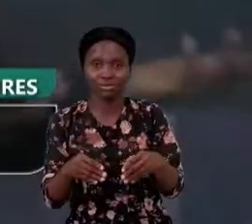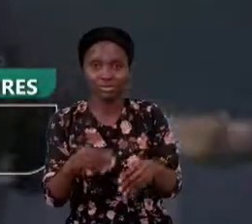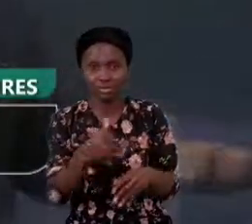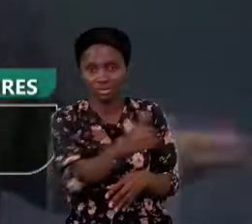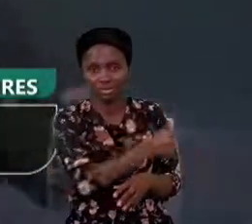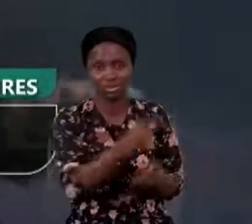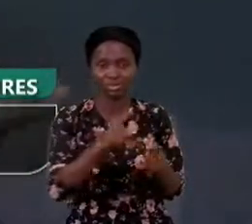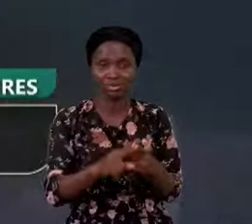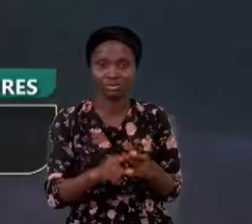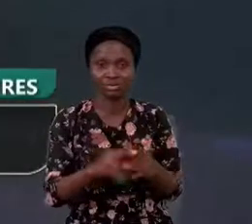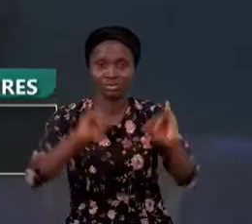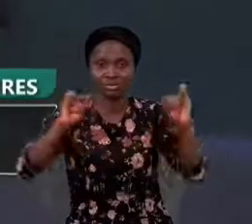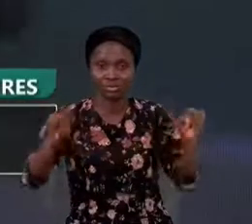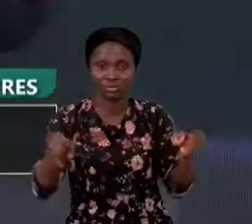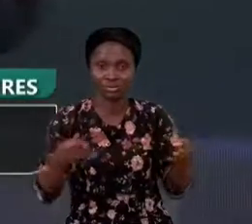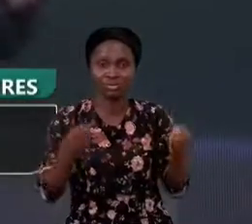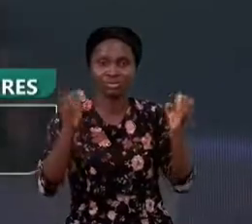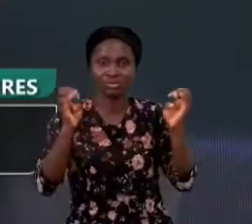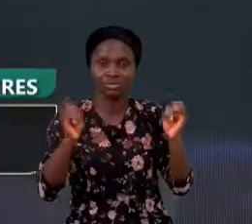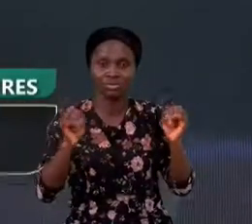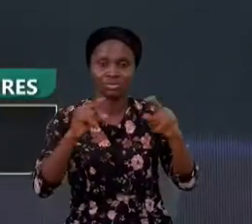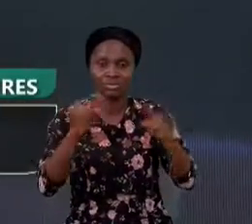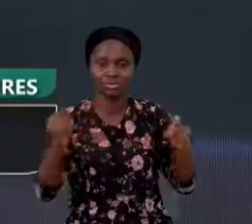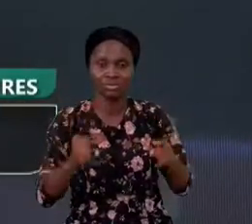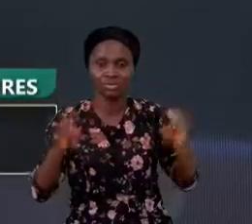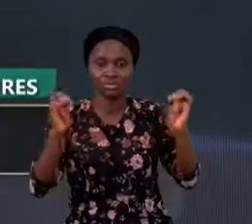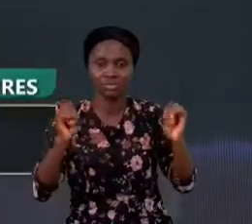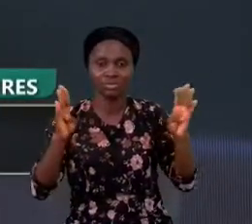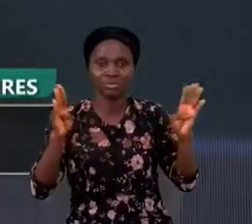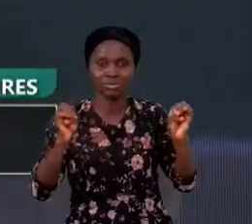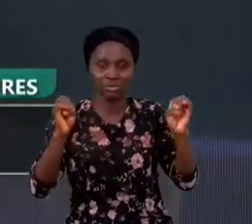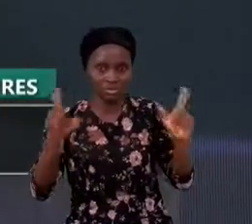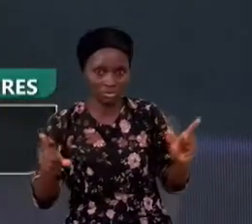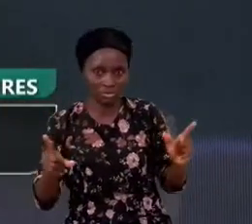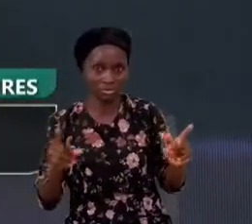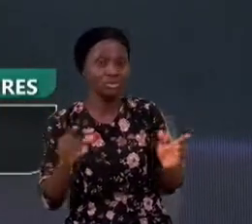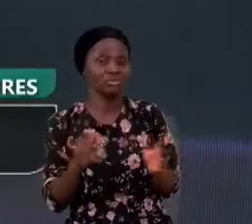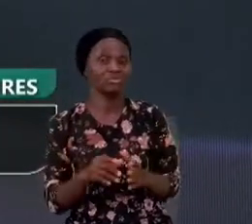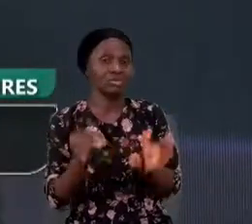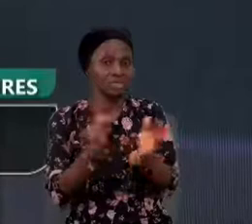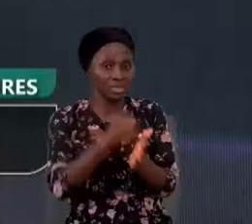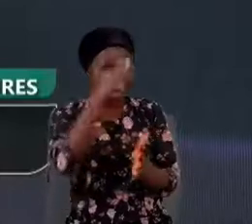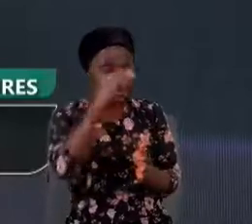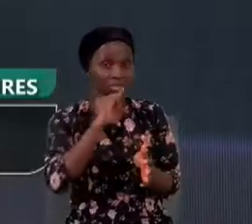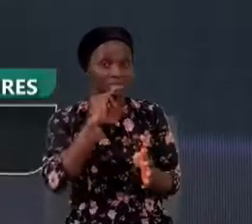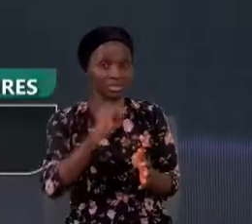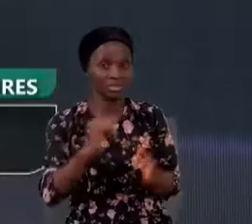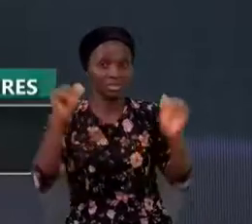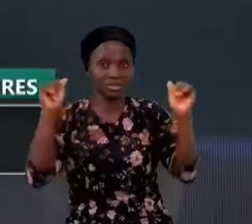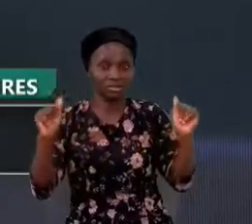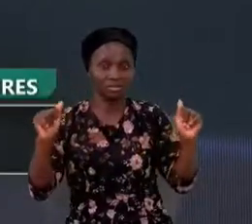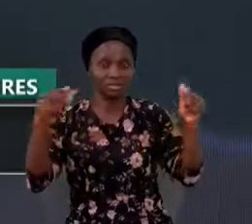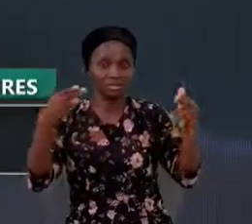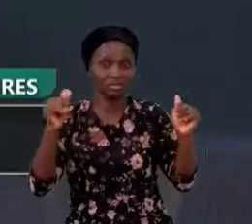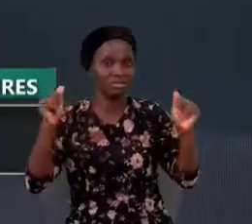vendu toutes les bonnes choses qui étaient en lui. Il a vendu cela à Jézabel. Il y a des choses que vous devez